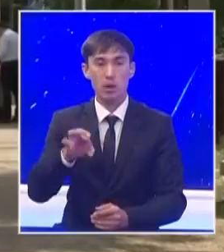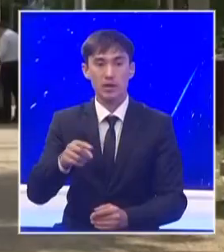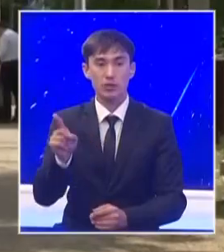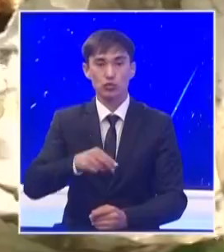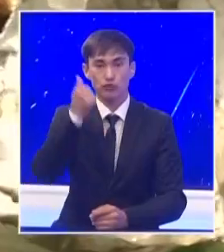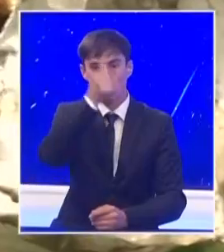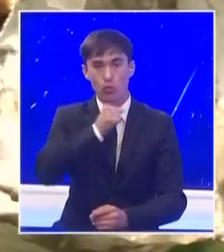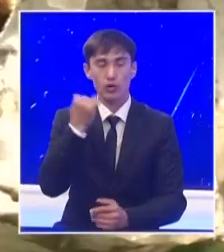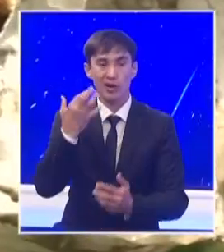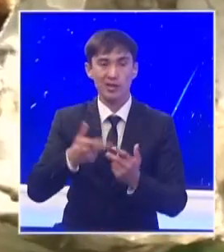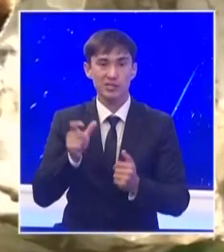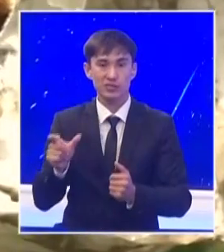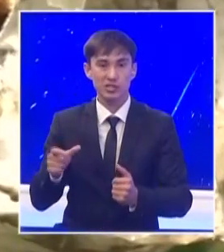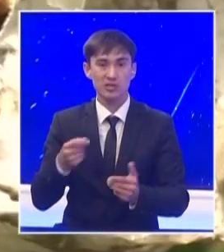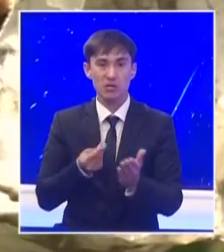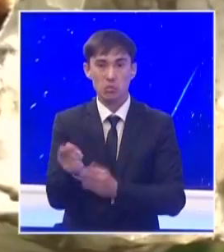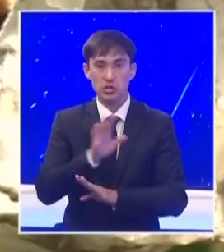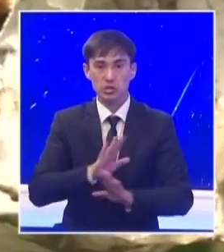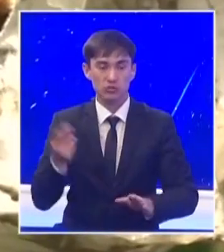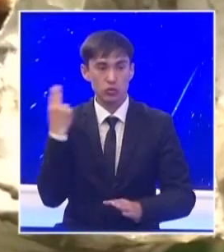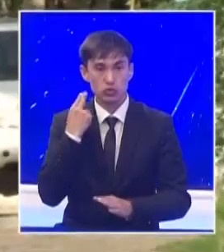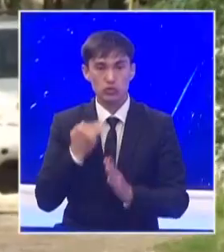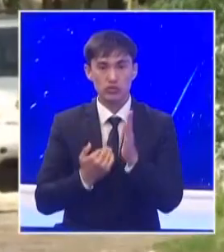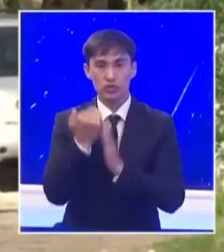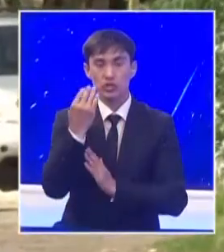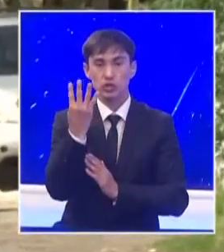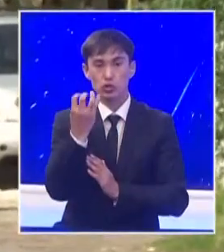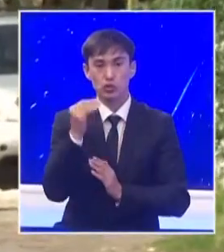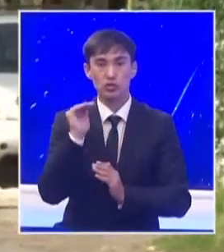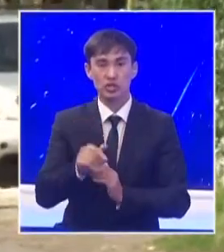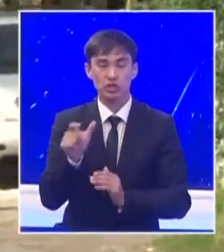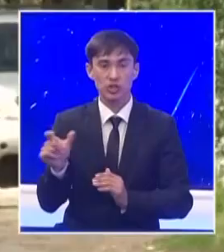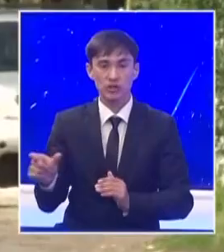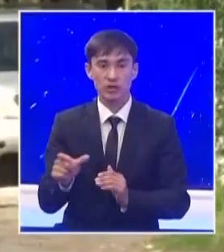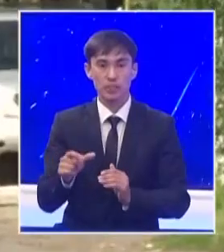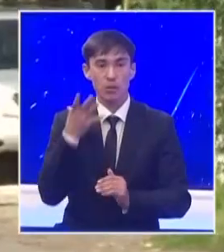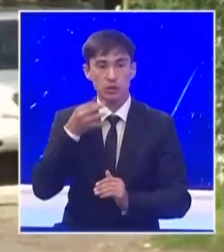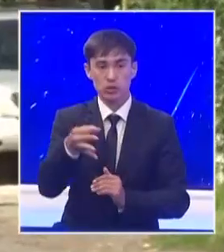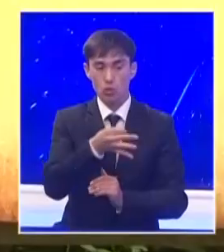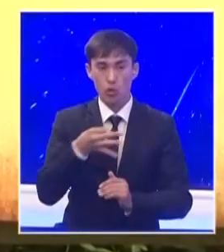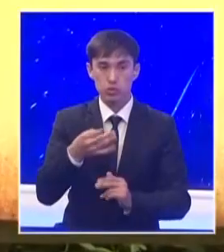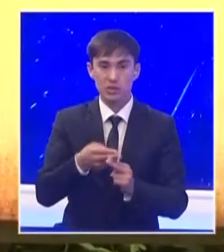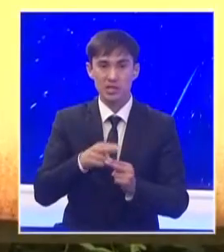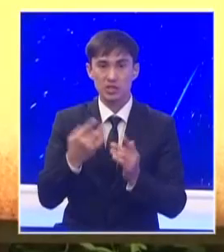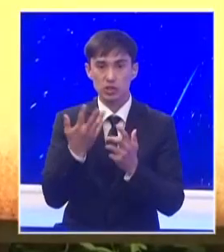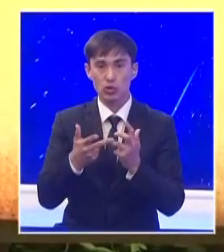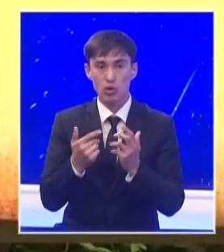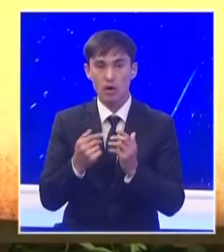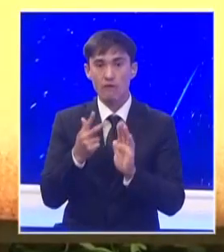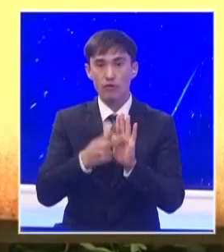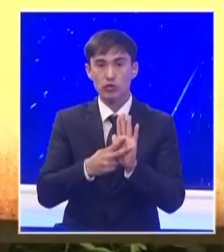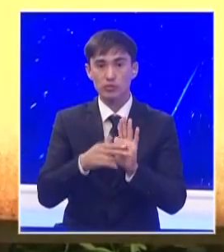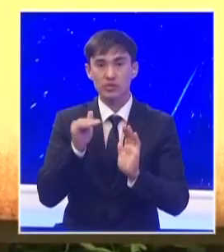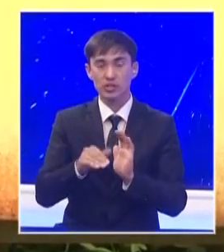года количество неплательщиков в областном центре составляет свыше 4,5 тысяч человек. По Алматинской области это число чуть менее 8